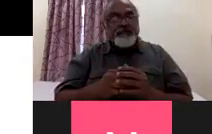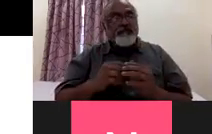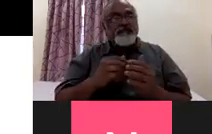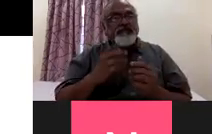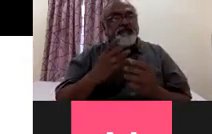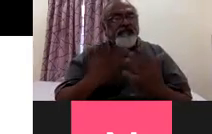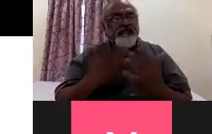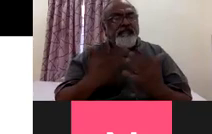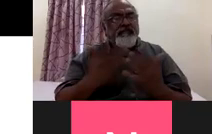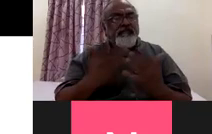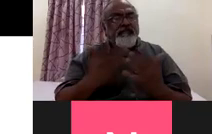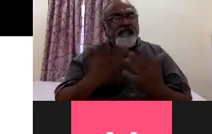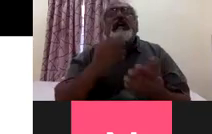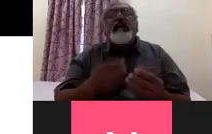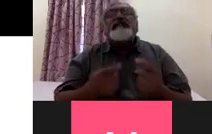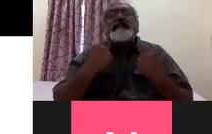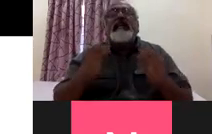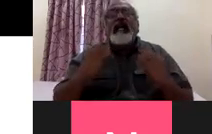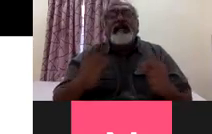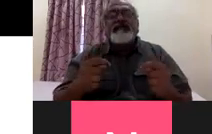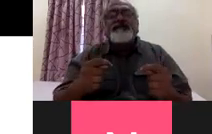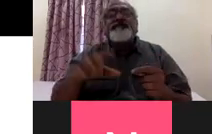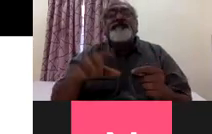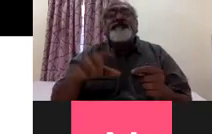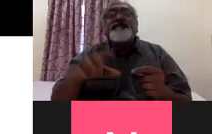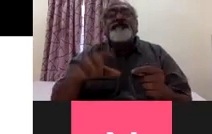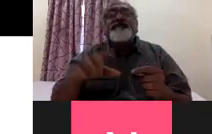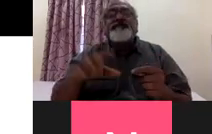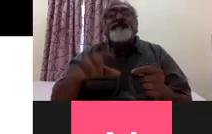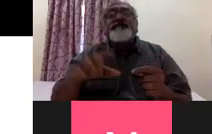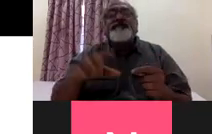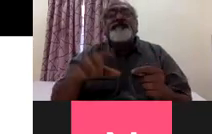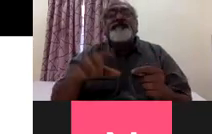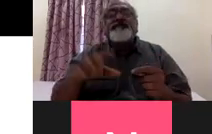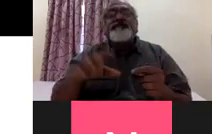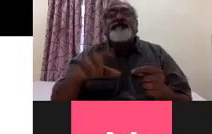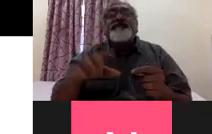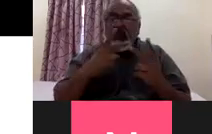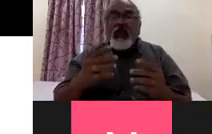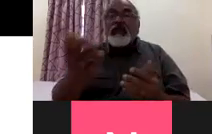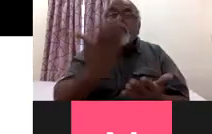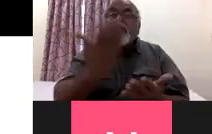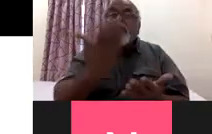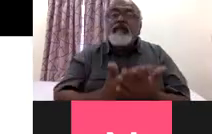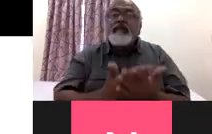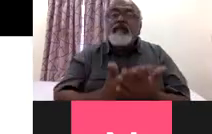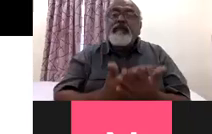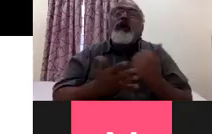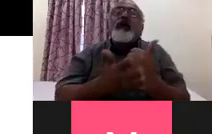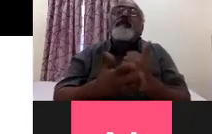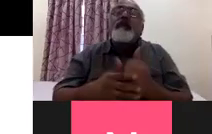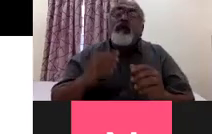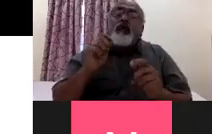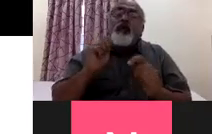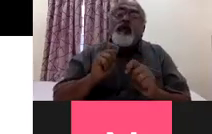मतलब आई विल गिव अ ट्राई टू अजय कि लेट हिम डिसाइड या लेट हिम सजेस्ट मी इन विच वे ही विल